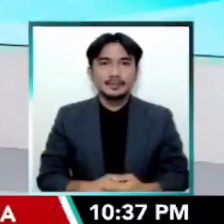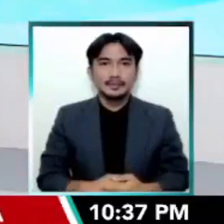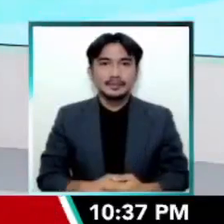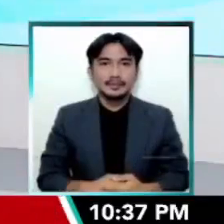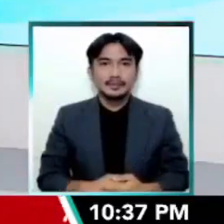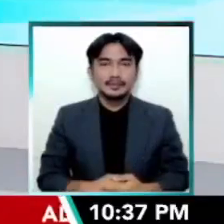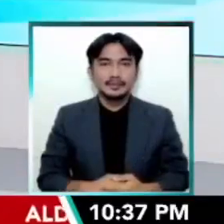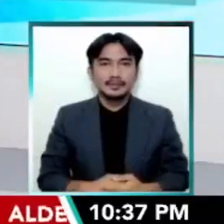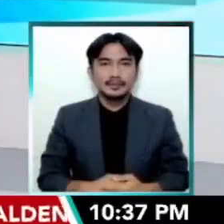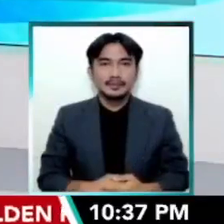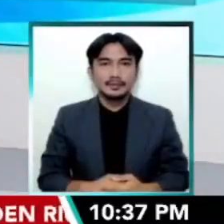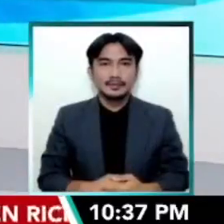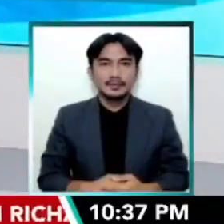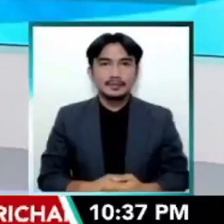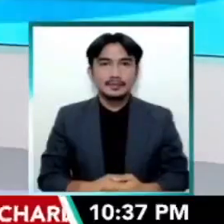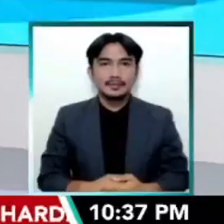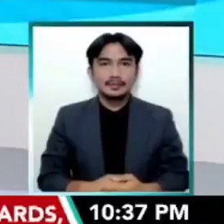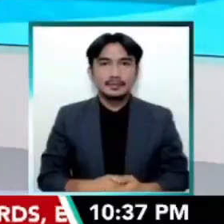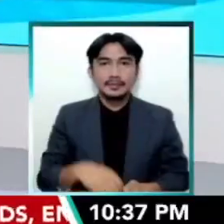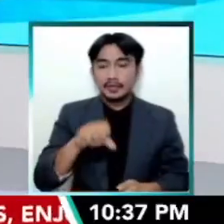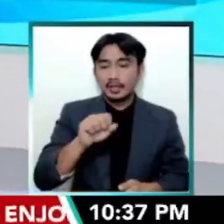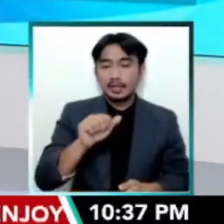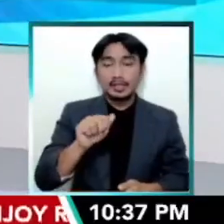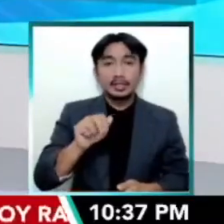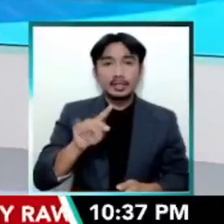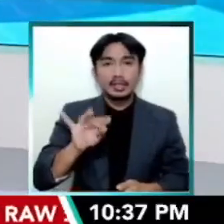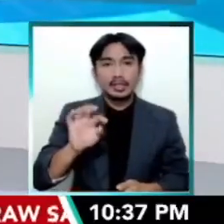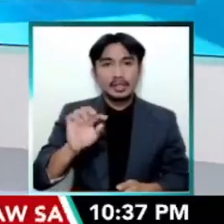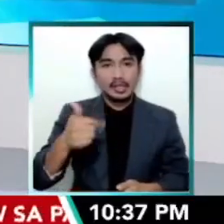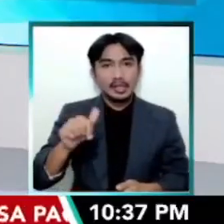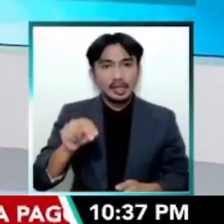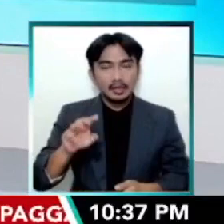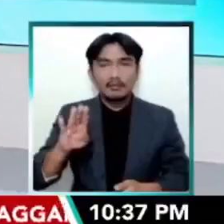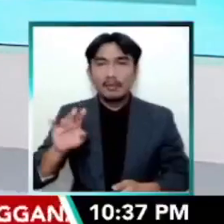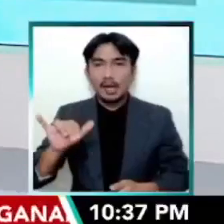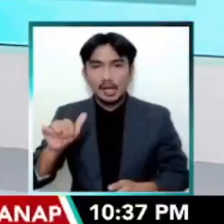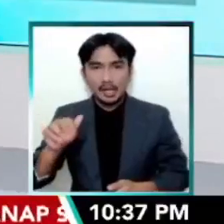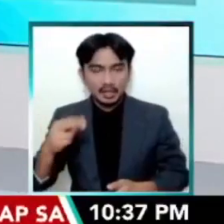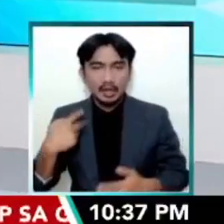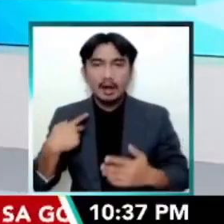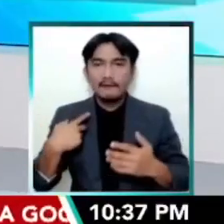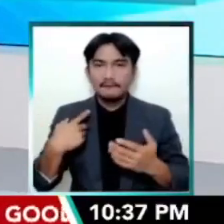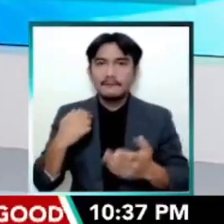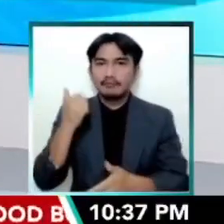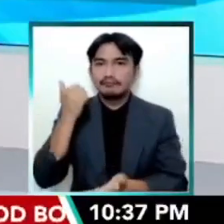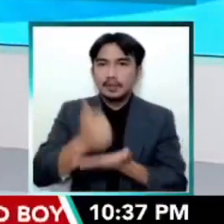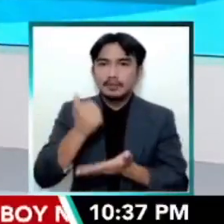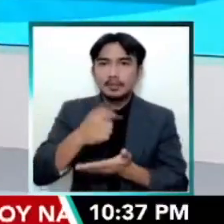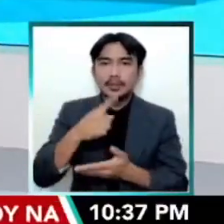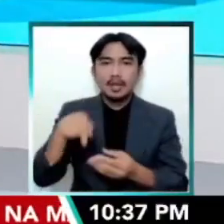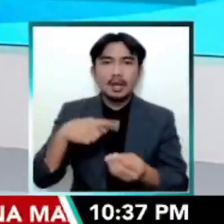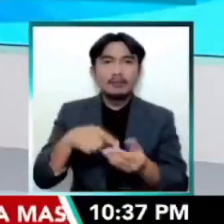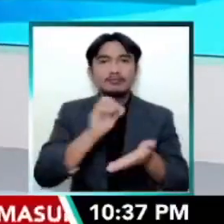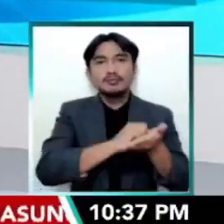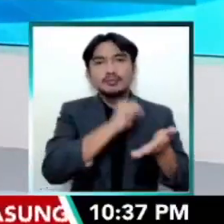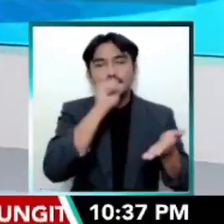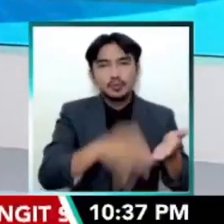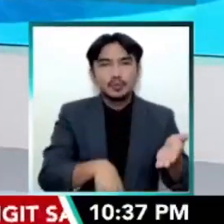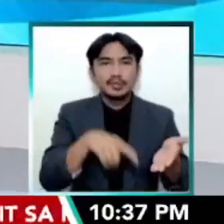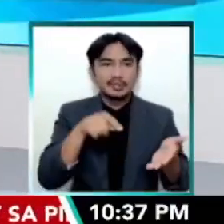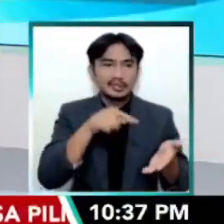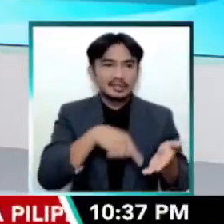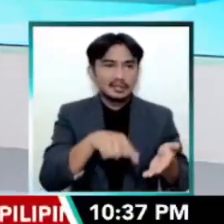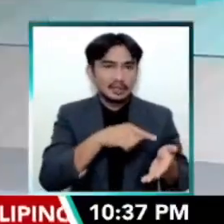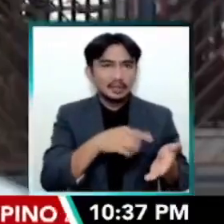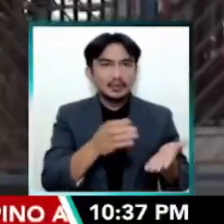Pinagtibay ng Sandiganbayan ang nauna nitong desisyon na ibasura ang isang kaso kaugnay ng ilang ari-arian ng pamilya Marcos.